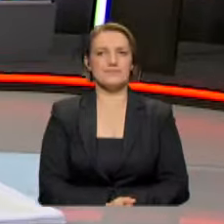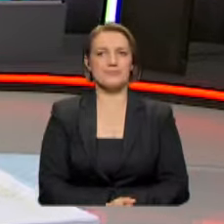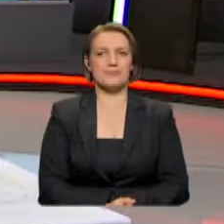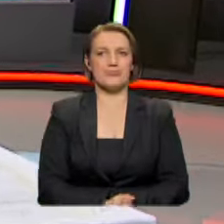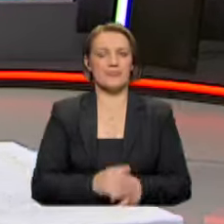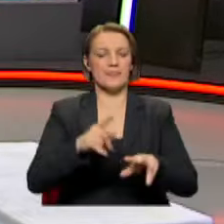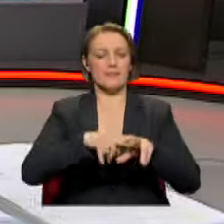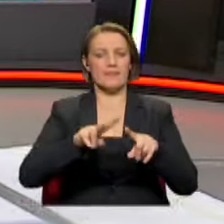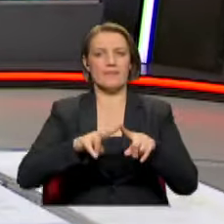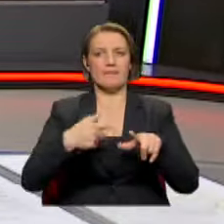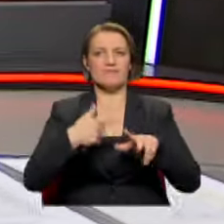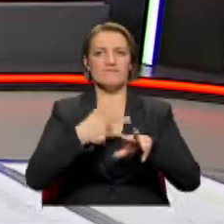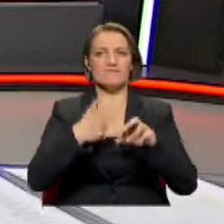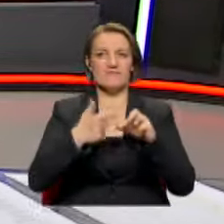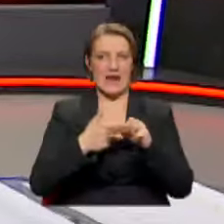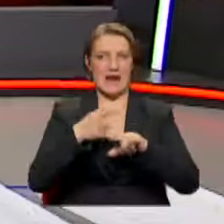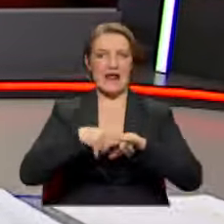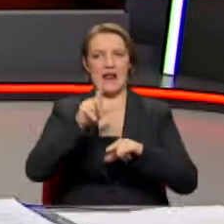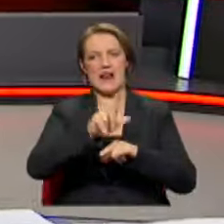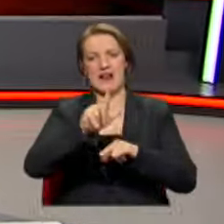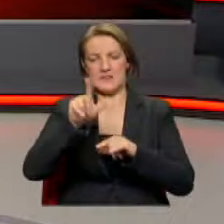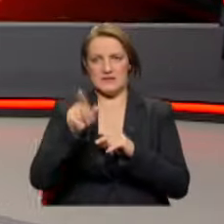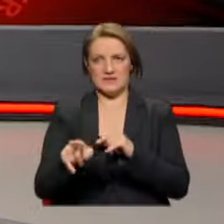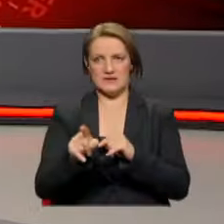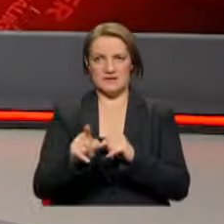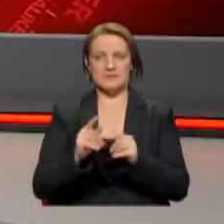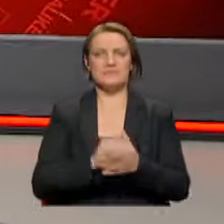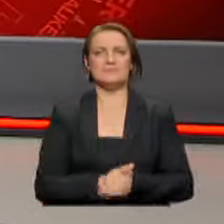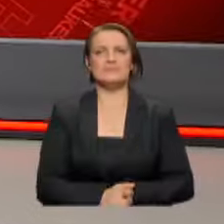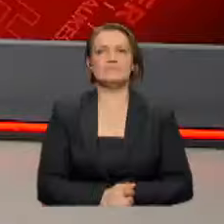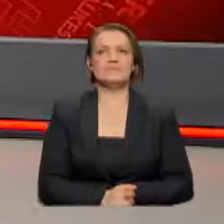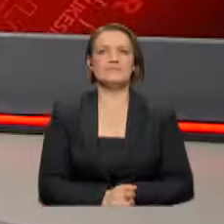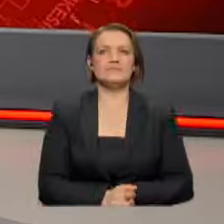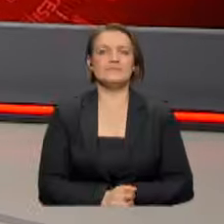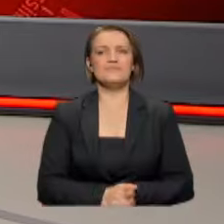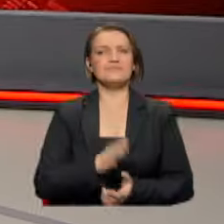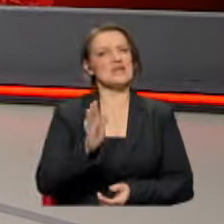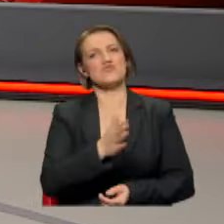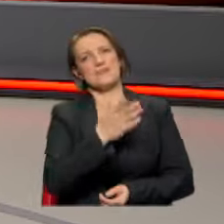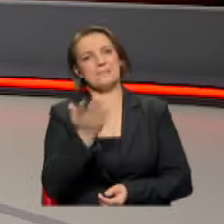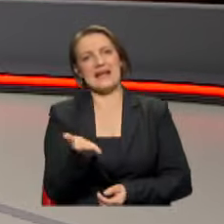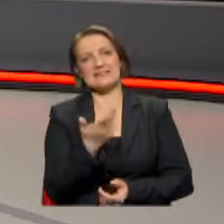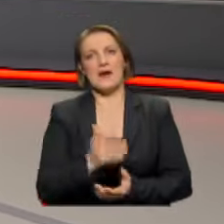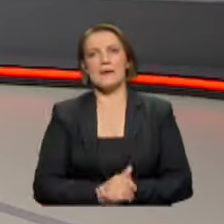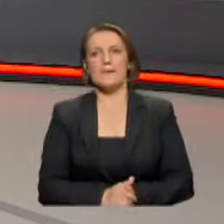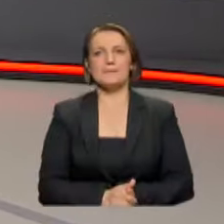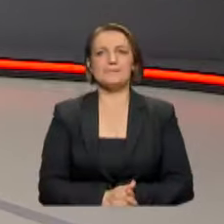anfer inferno hel yani oradan yola çıkarak teolojide Neyse şimdi geçelim onu